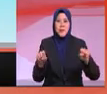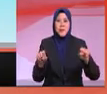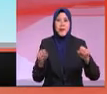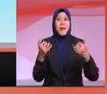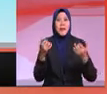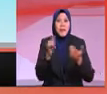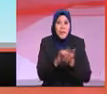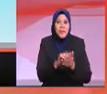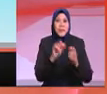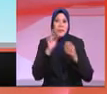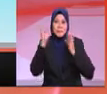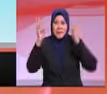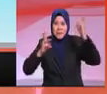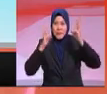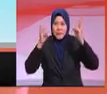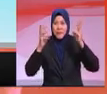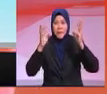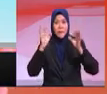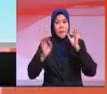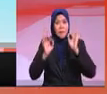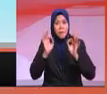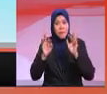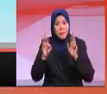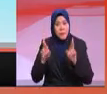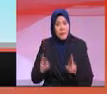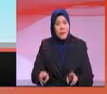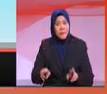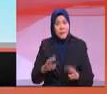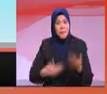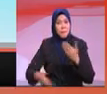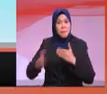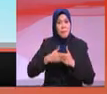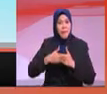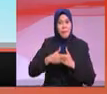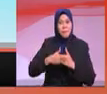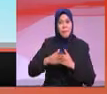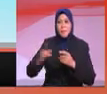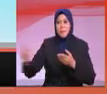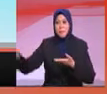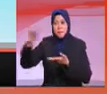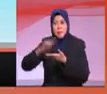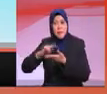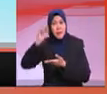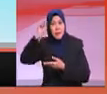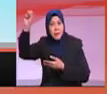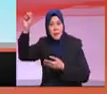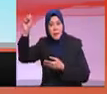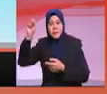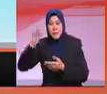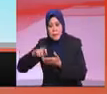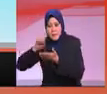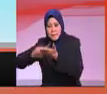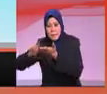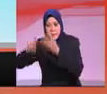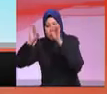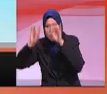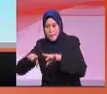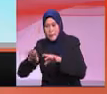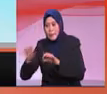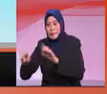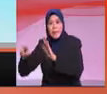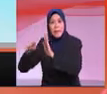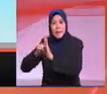kita bimbang. Kalau rakyat yang kembali ke negeri Sabah, kita saring. Dan kita saring, kalau negatif,